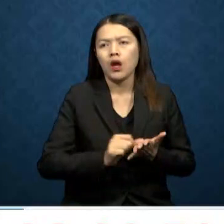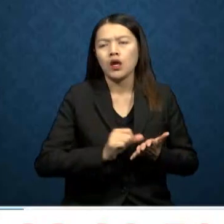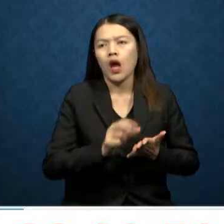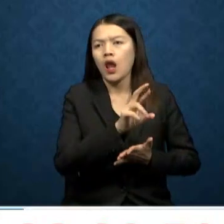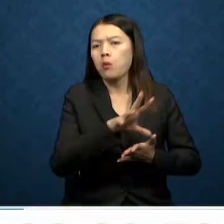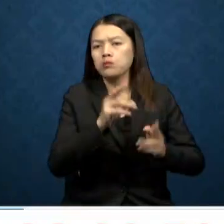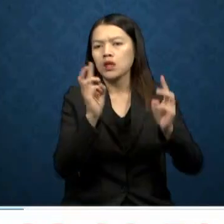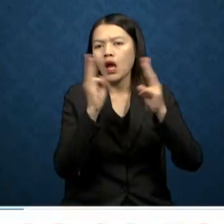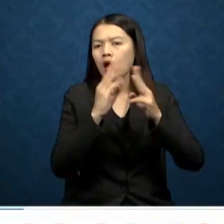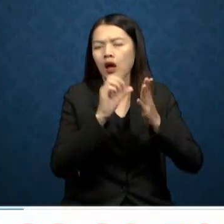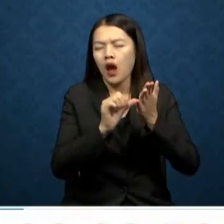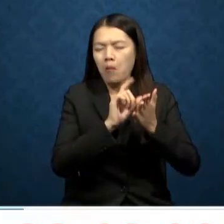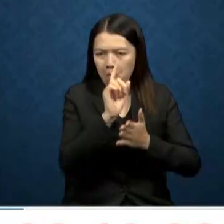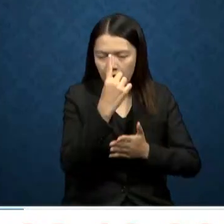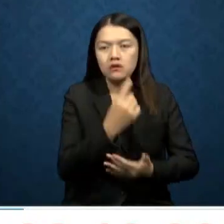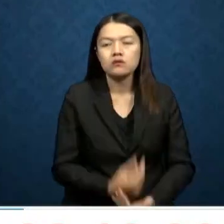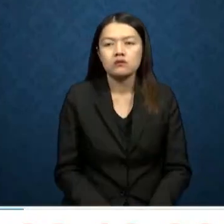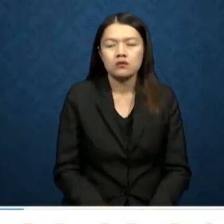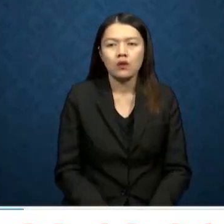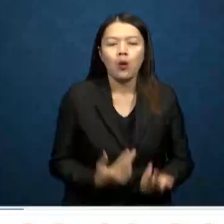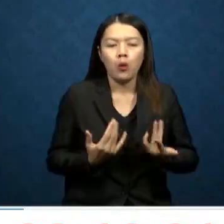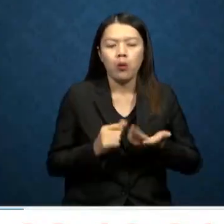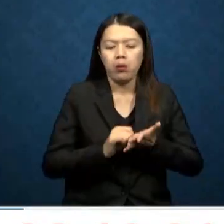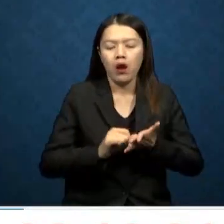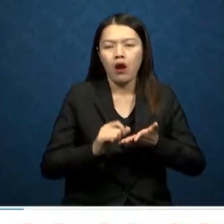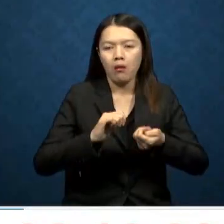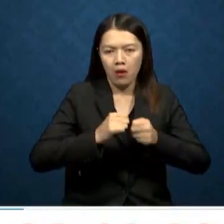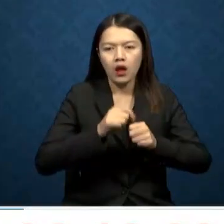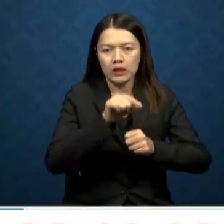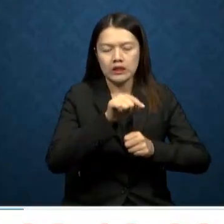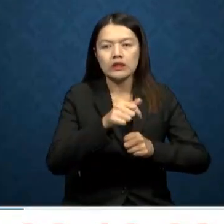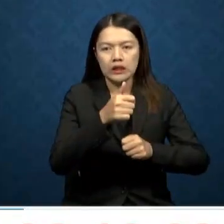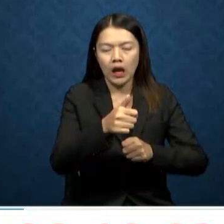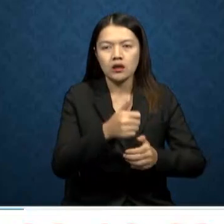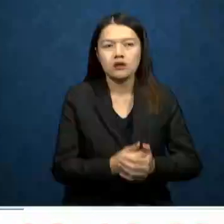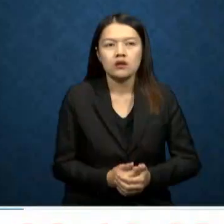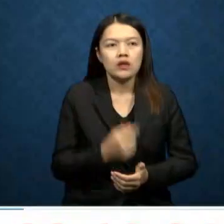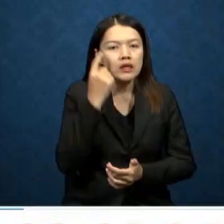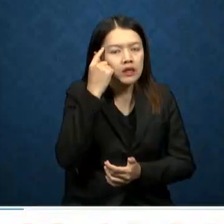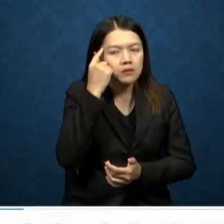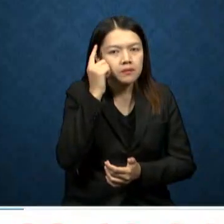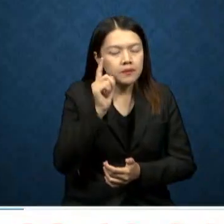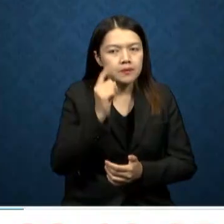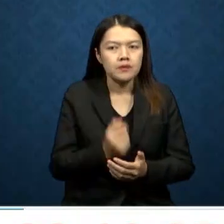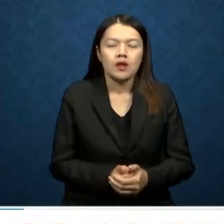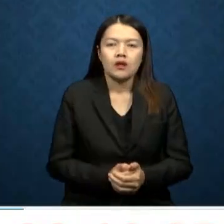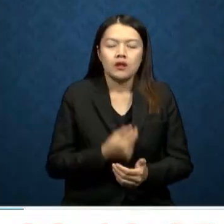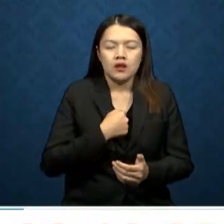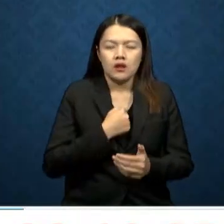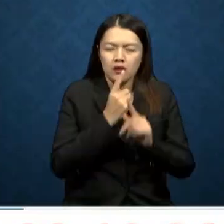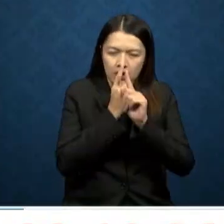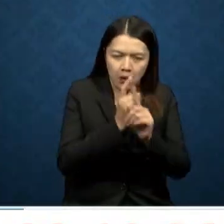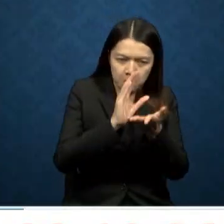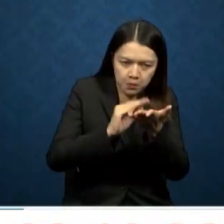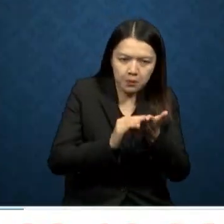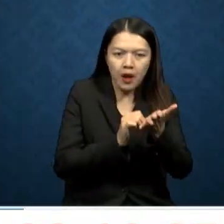ระบบสัญญาซึ่งจะช่วยแก้ปัญหาดังกล่าวได้ดังนั้นจึงเห็นว่าควรมีการติดตามการ